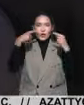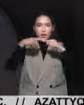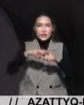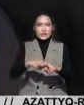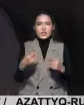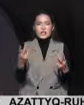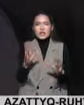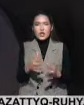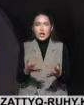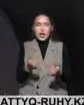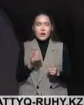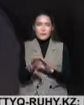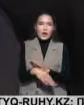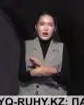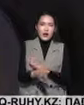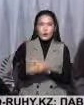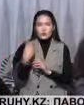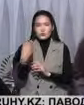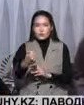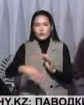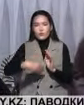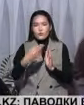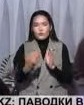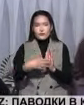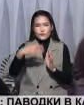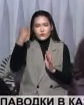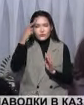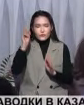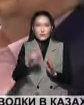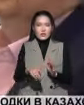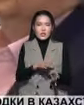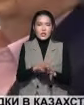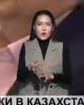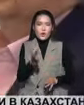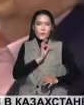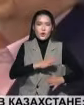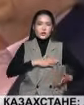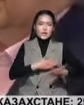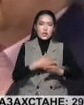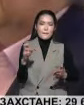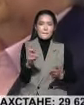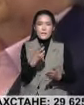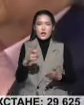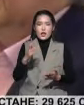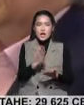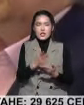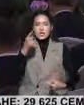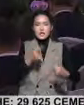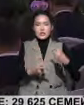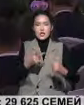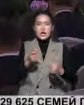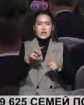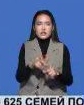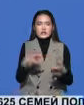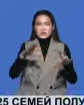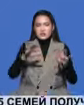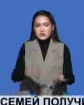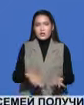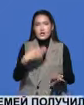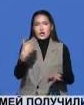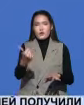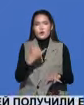за отсутствие убежденности. Напротив, это сознательный выбор в пользу дипломатии и диалога, а не конфликта и принуждения. Этот выбор является